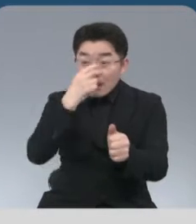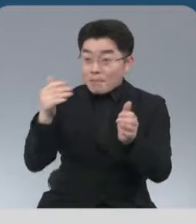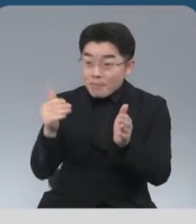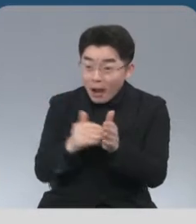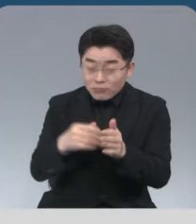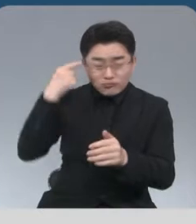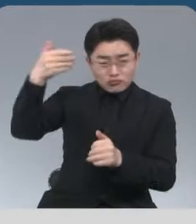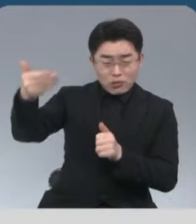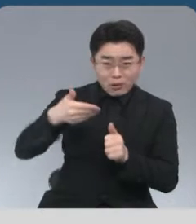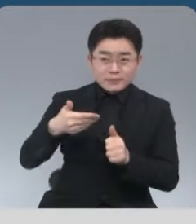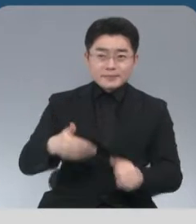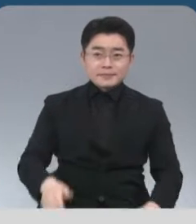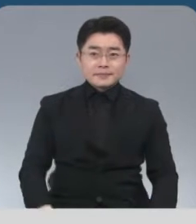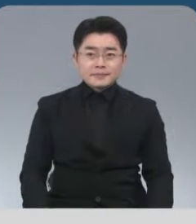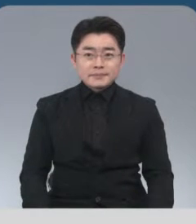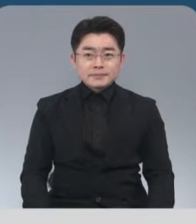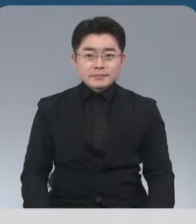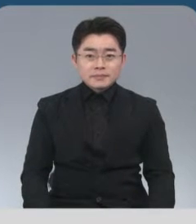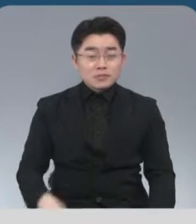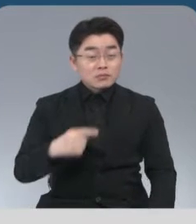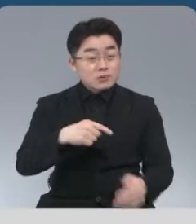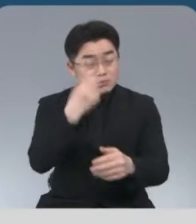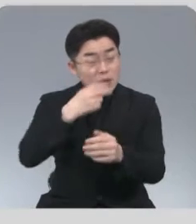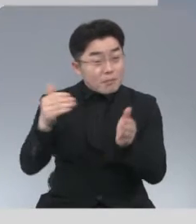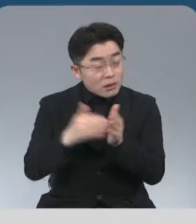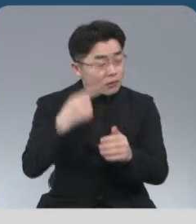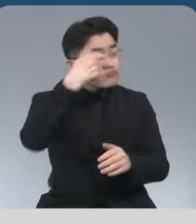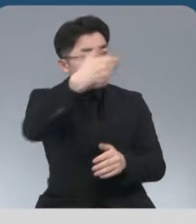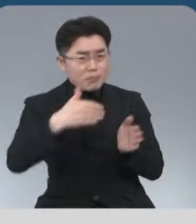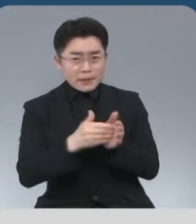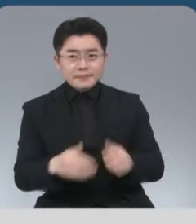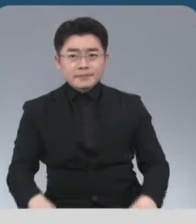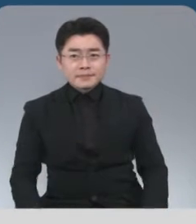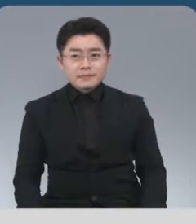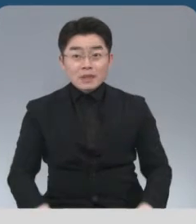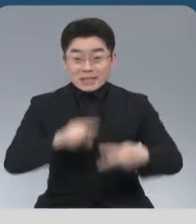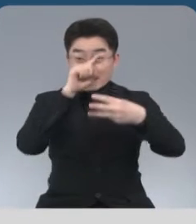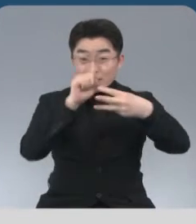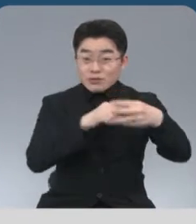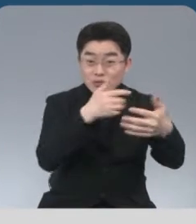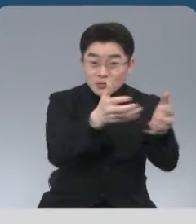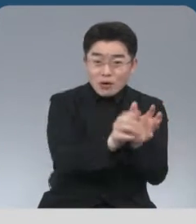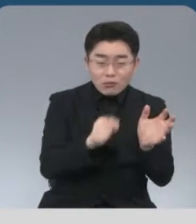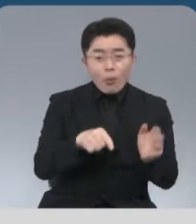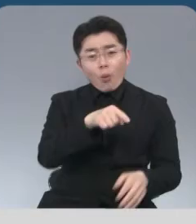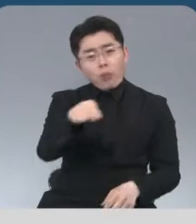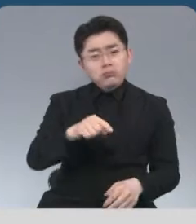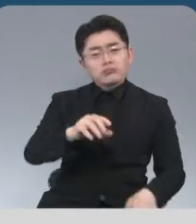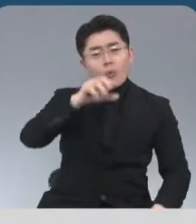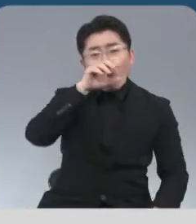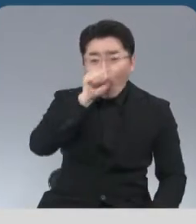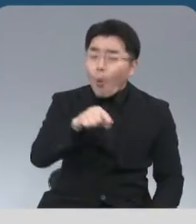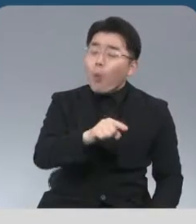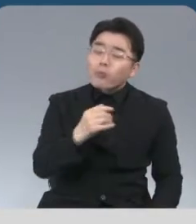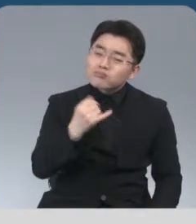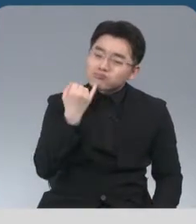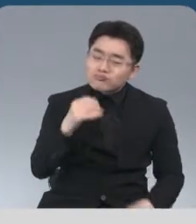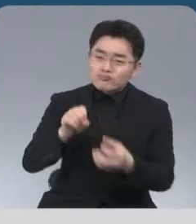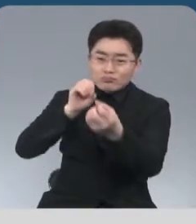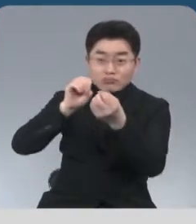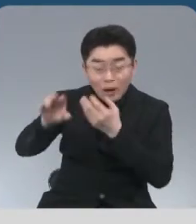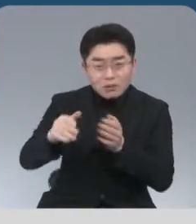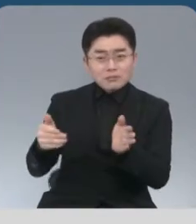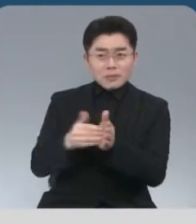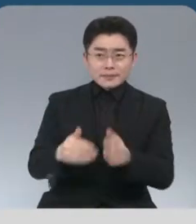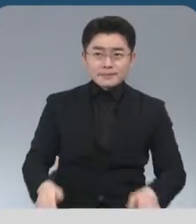물어 오기까지 했다는 게 청와대가 공개한 내용입니다 반면 당선인 측은 좋은 분이라고 한 게 끝이다 라며 당선인에게